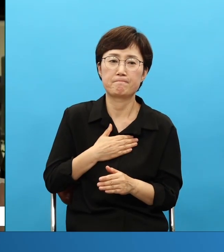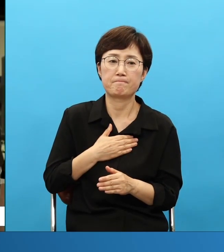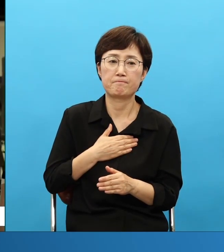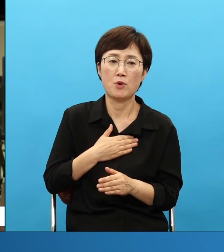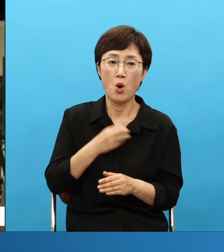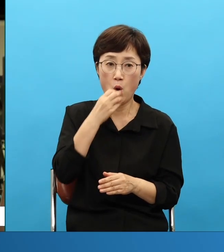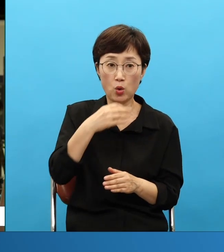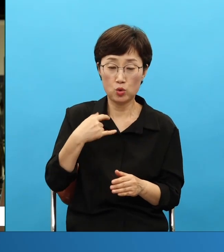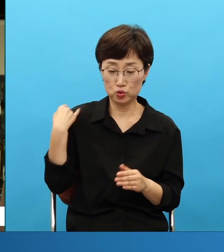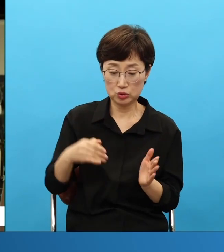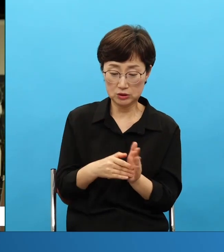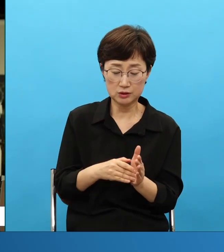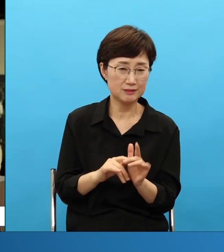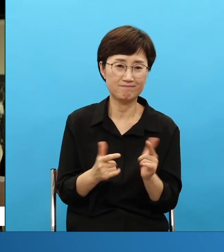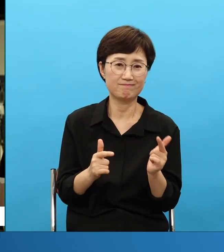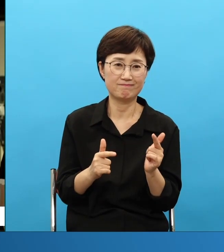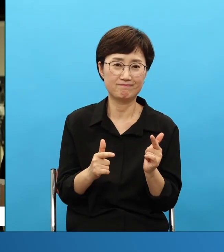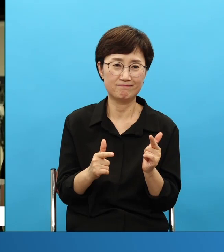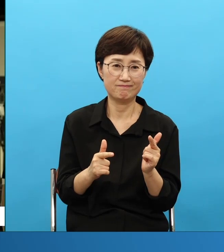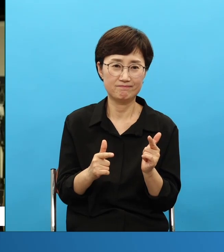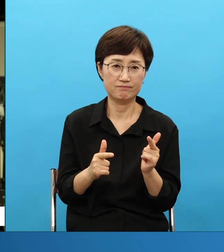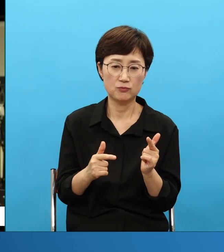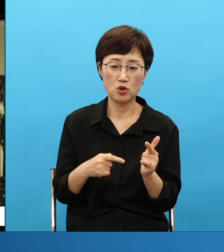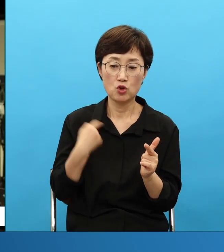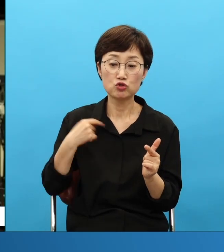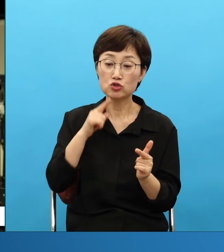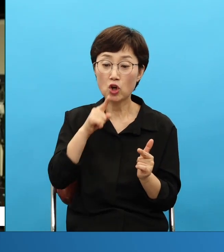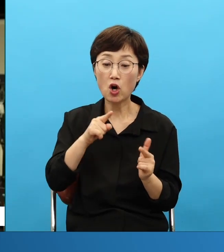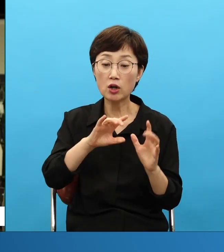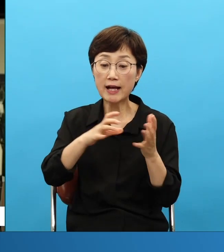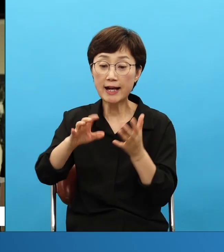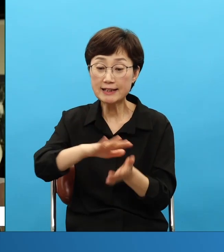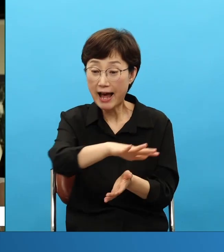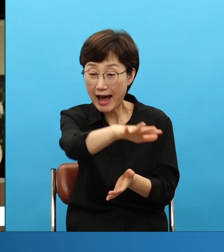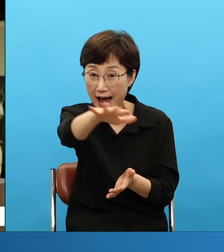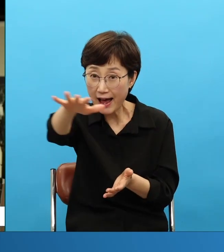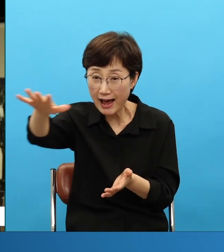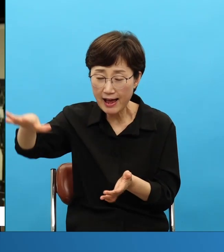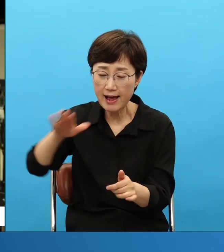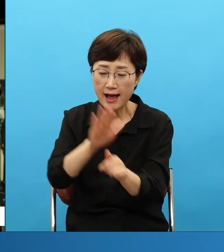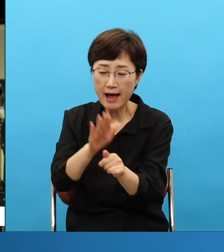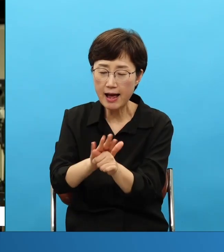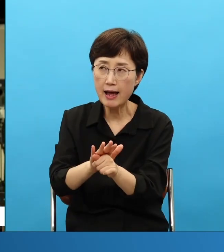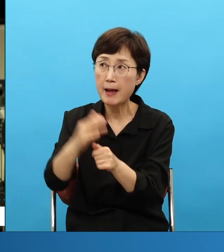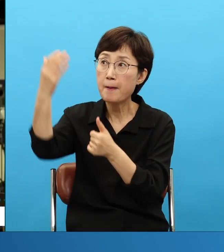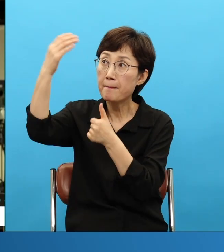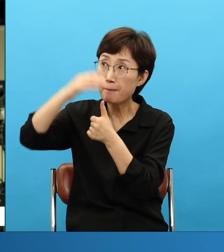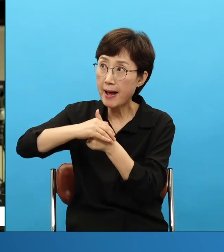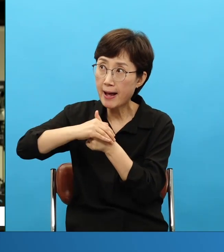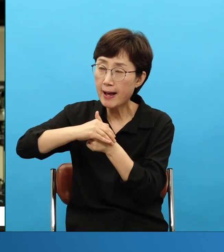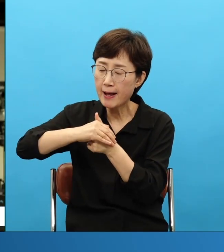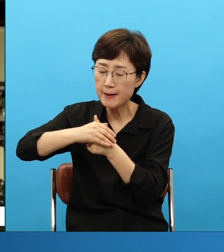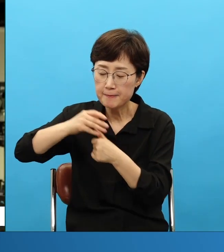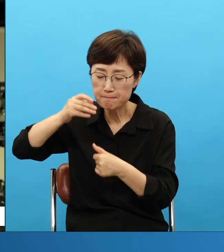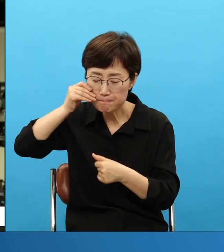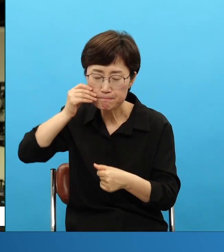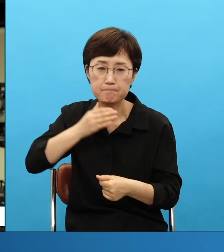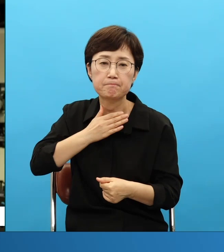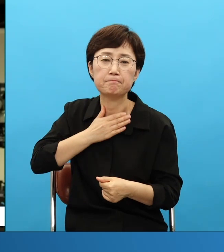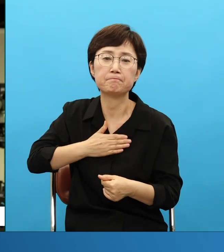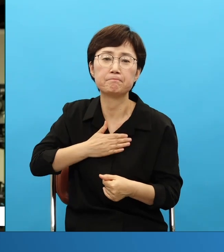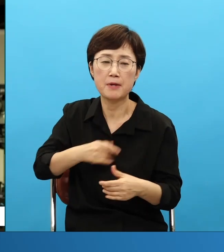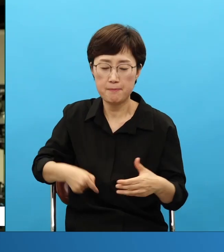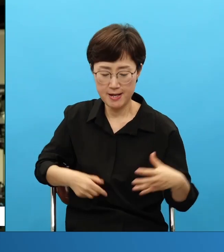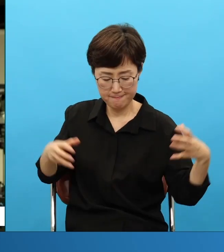넘어서 중화권 살릴 본부교회를 시작해야 된다라는 말씀하셨는데 그 말씀에 저희 모든 교인들이